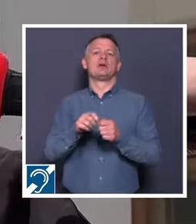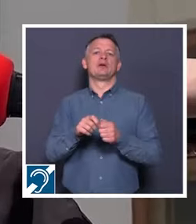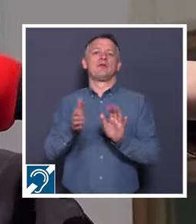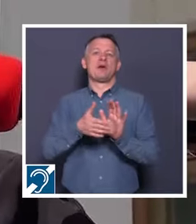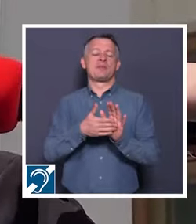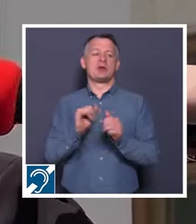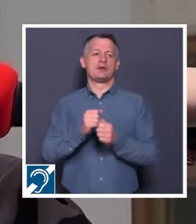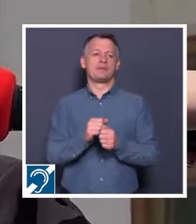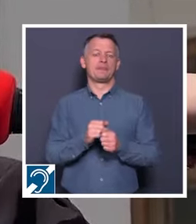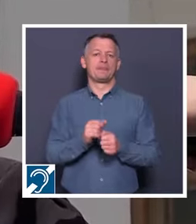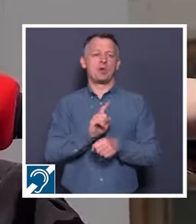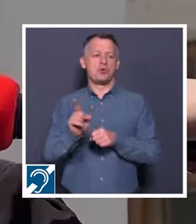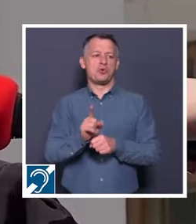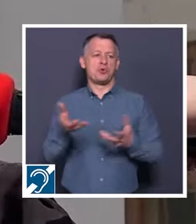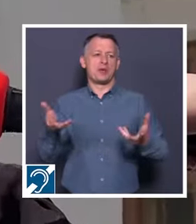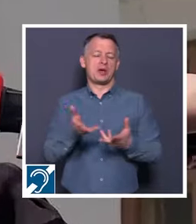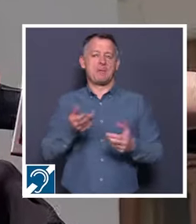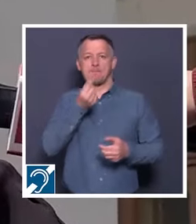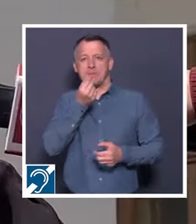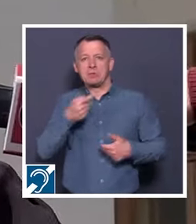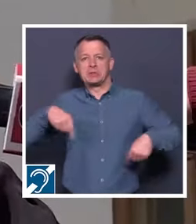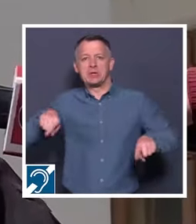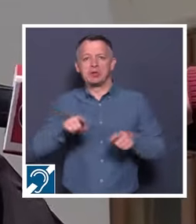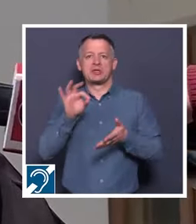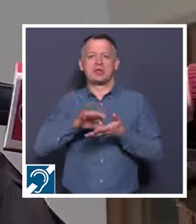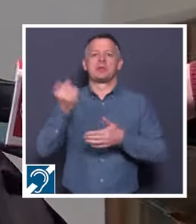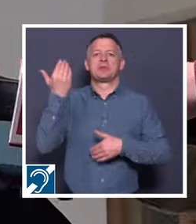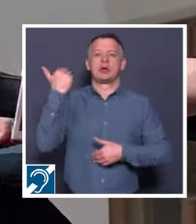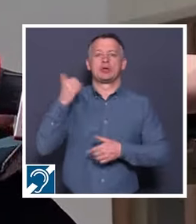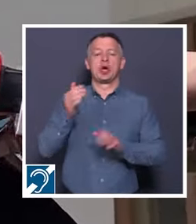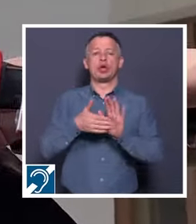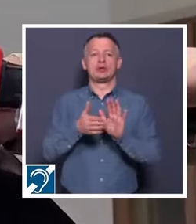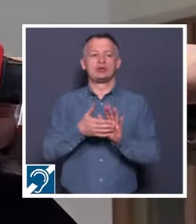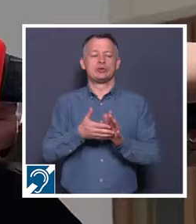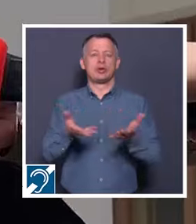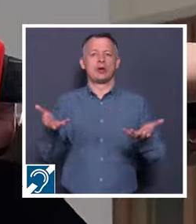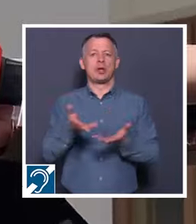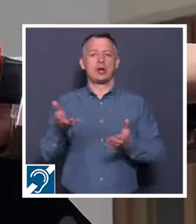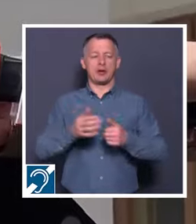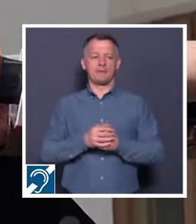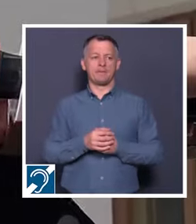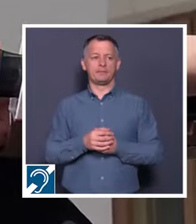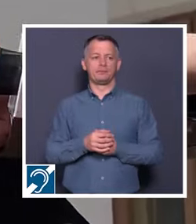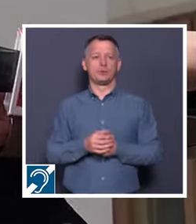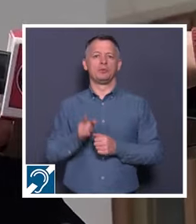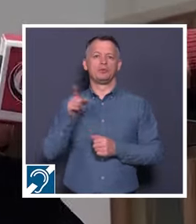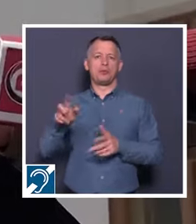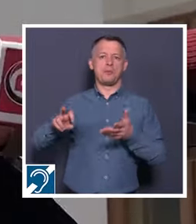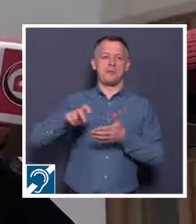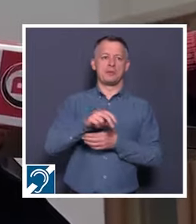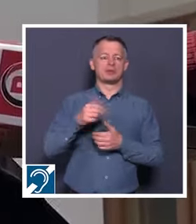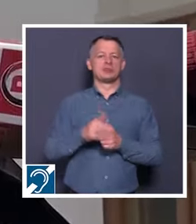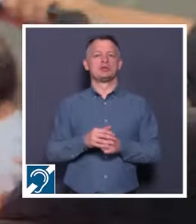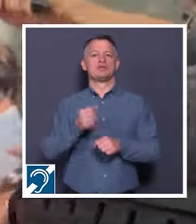lucru care cumva era bănuit de către noi de data trecută, în condițiile și în contextul în care tu mergi și îl judeci pe o